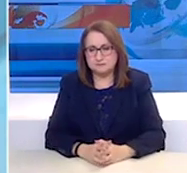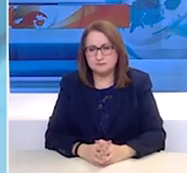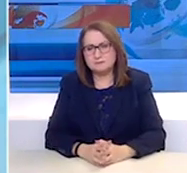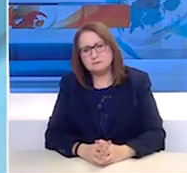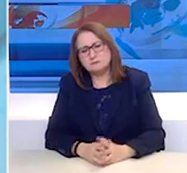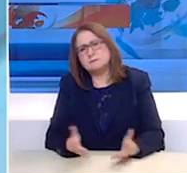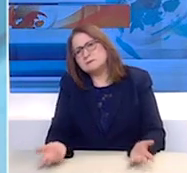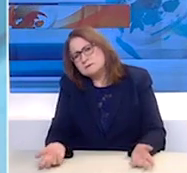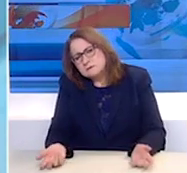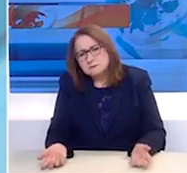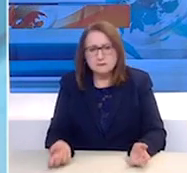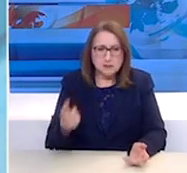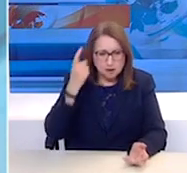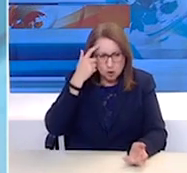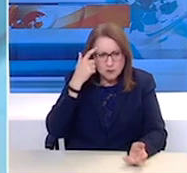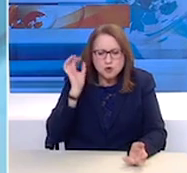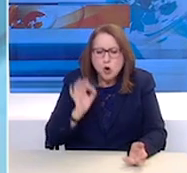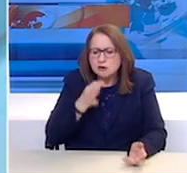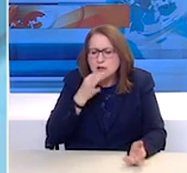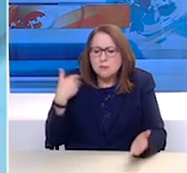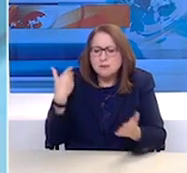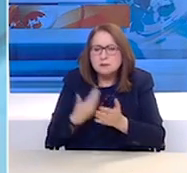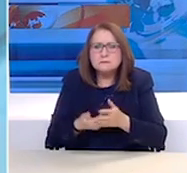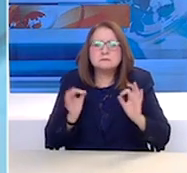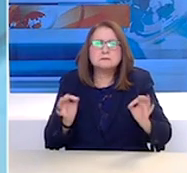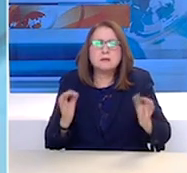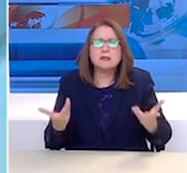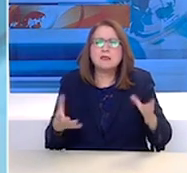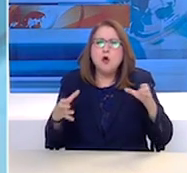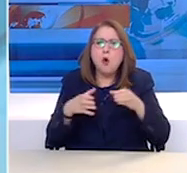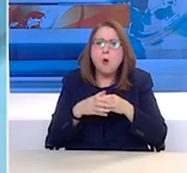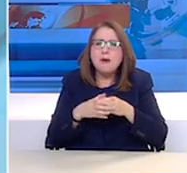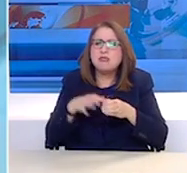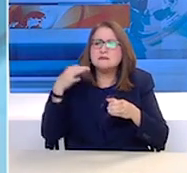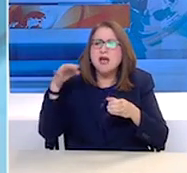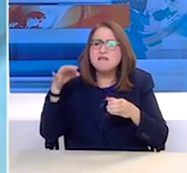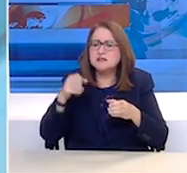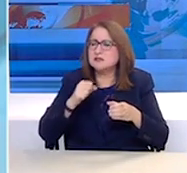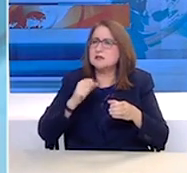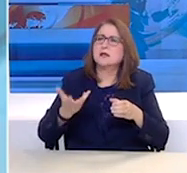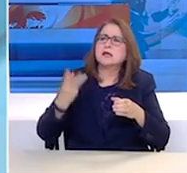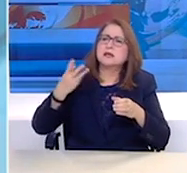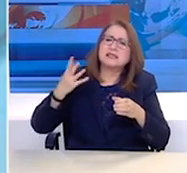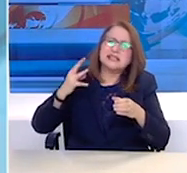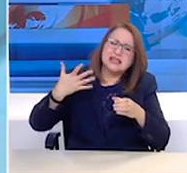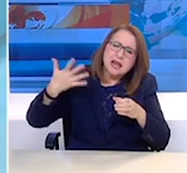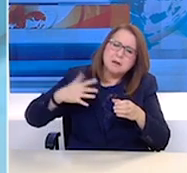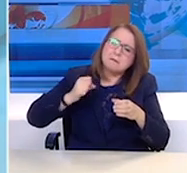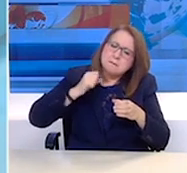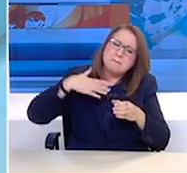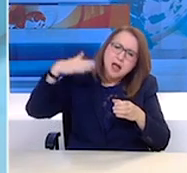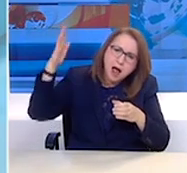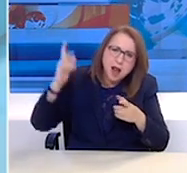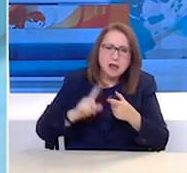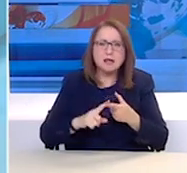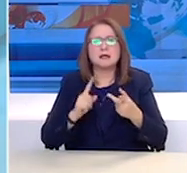Νομίζω τίποτε άλλο από αυτά που είπαμε, δηλαδή ότι παραμένει η ευπαθής ομάδα του πληθυσμού, δηλαδή η ηλικιωμένη, η κύρια προτεραιότητά μας όσον αφορά